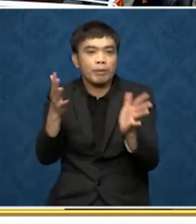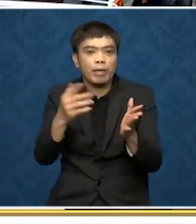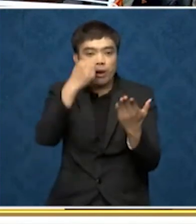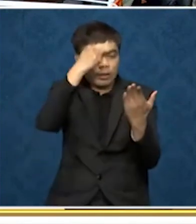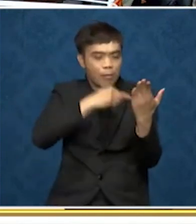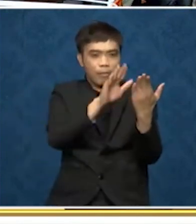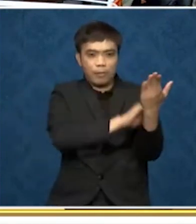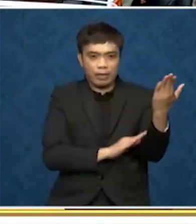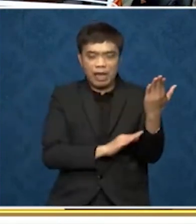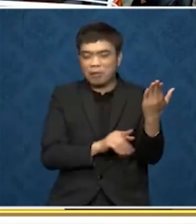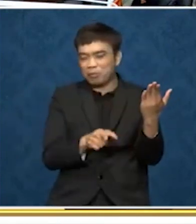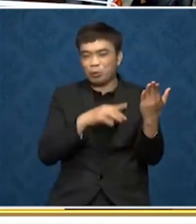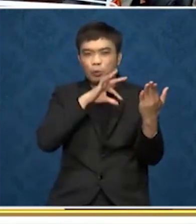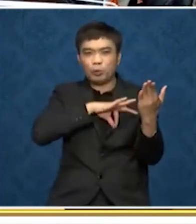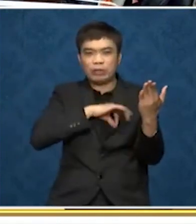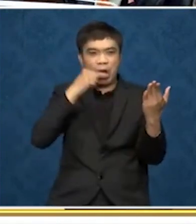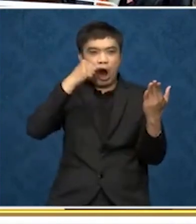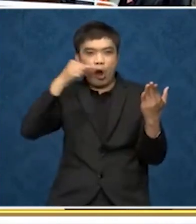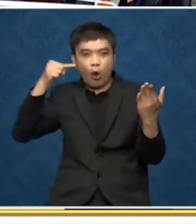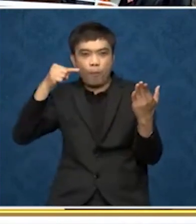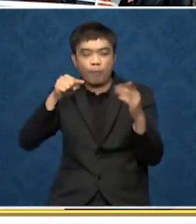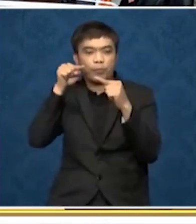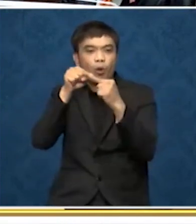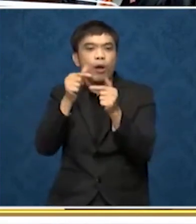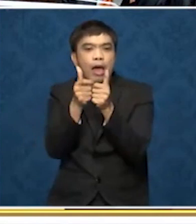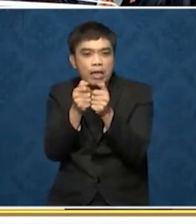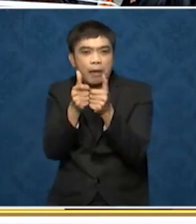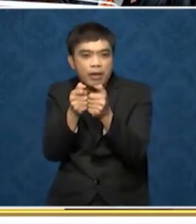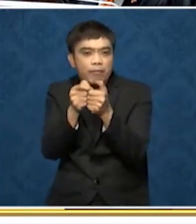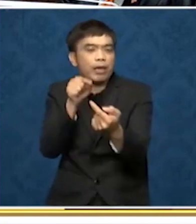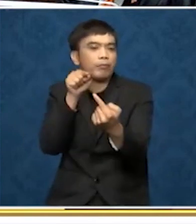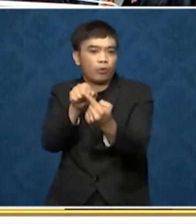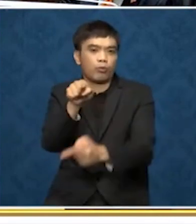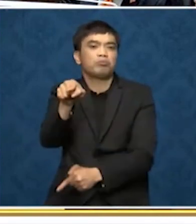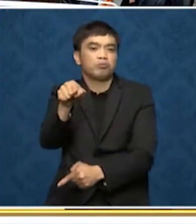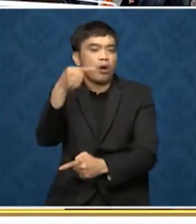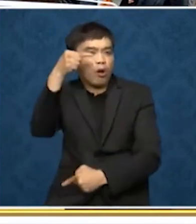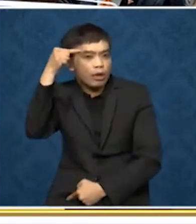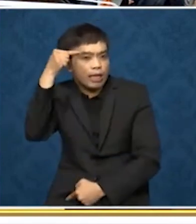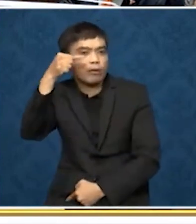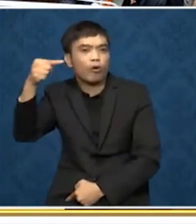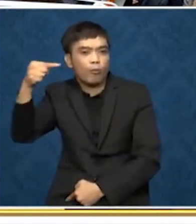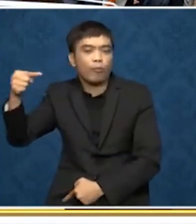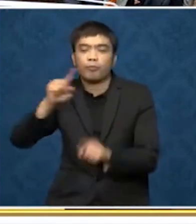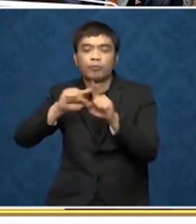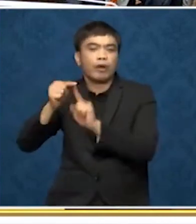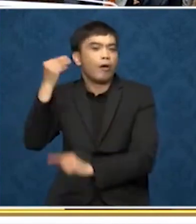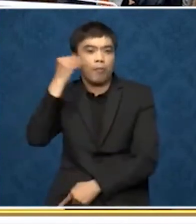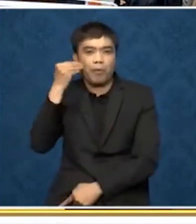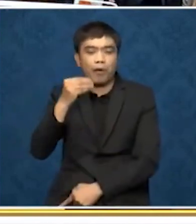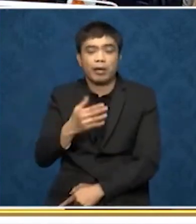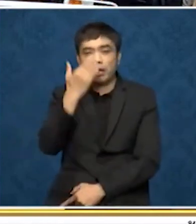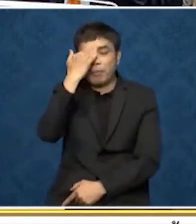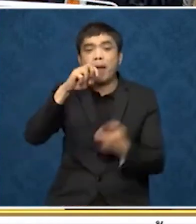ตั้งแง่กับเกมตลอดมีปัญหาอะไรให้เกมเป็นตำบลกระสุนตกตลอดแต่ท่านกลับไม่เคยพูดถึงเลยว่า